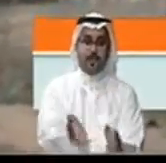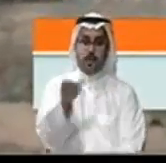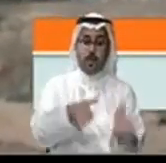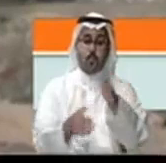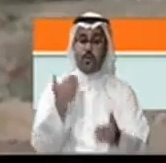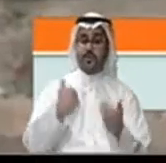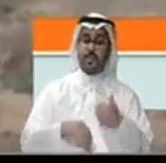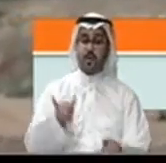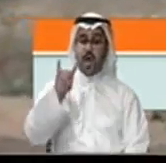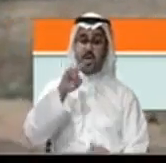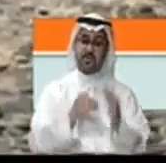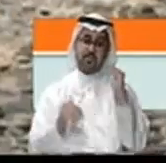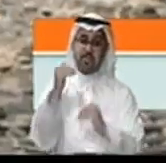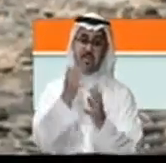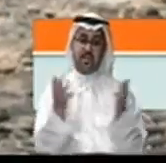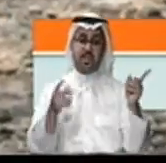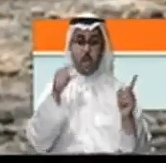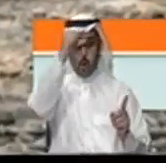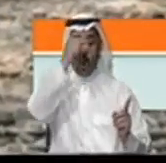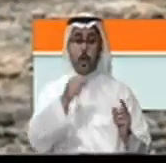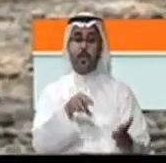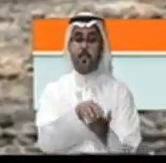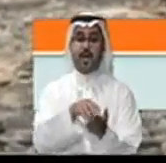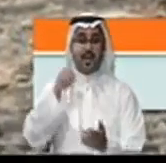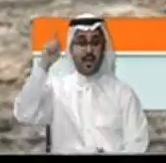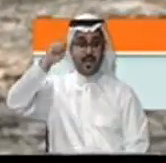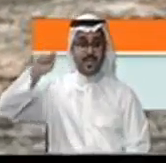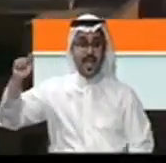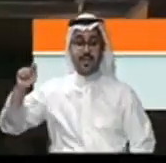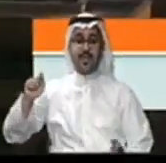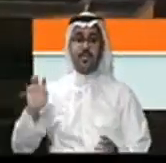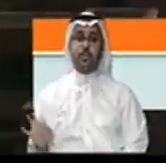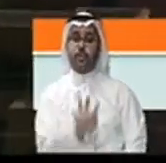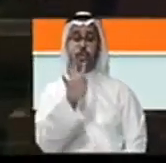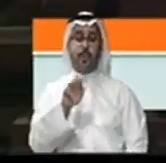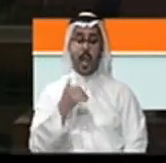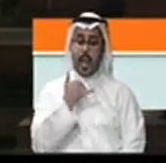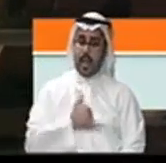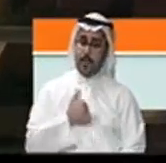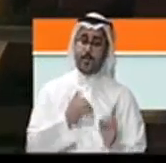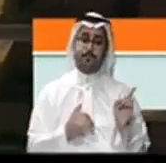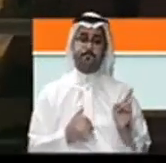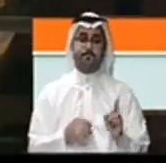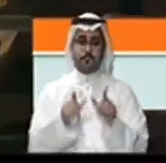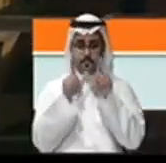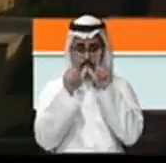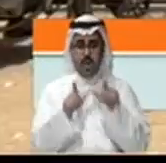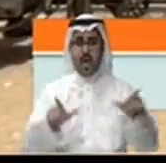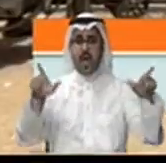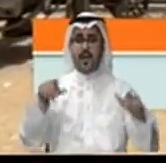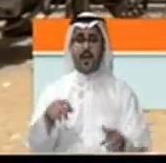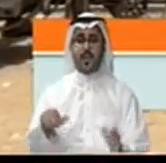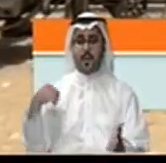ومقتل وجرح عشرات الحوثيين بمحافظة صعدة شمالي البلاد. وذكر المركز الإعلامي